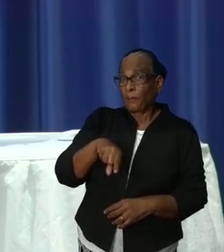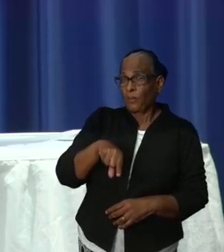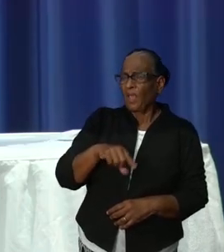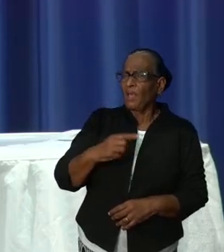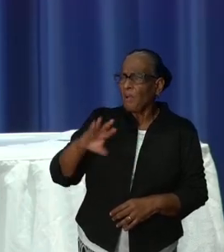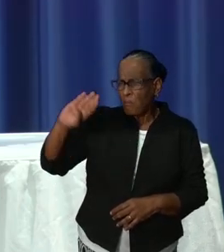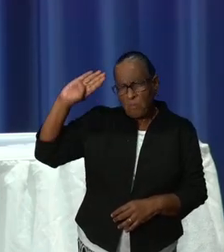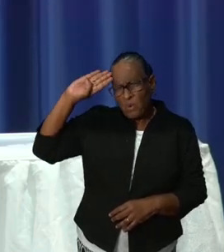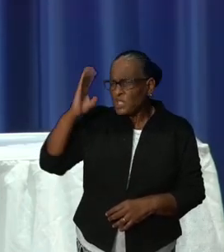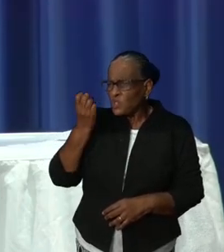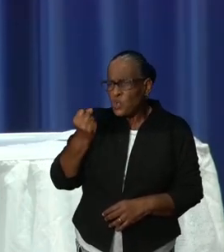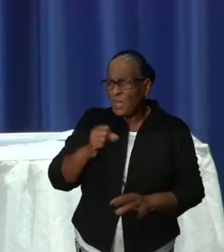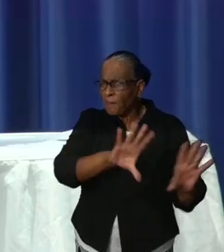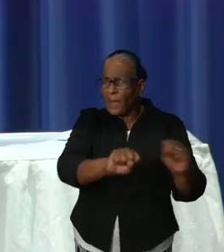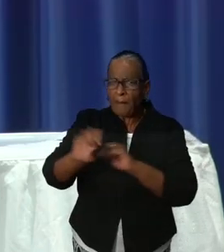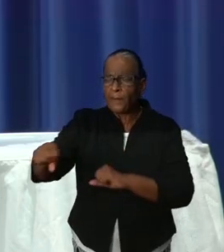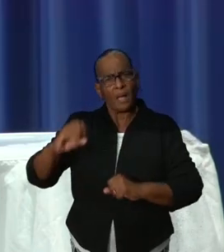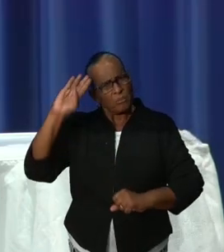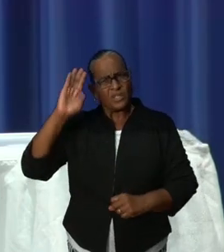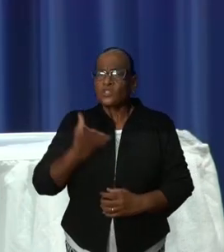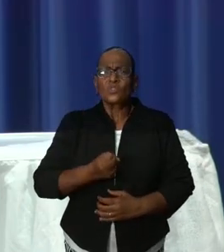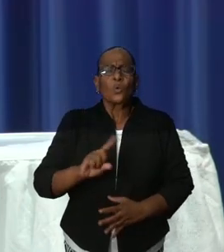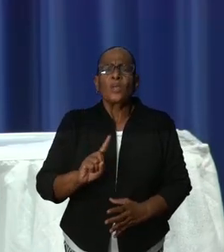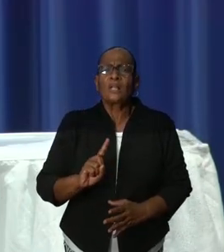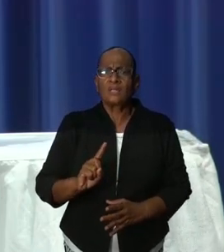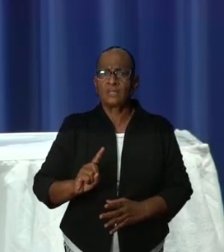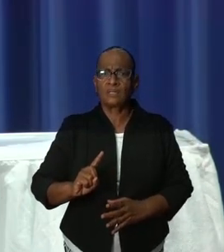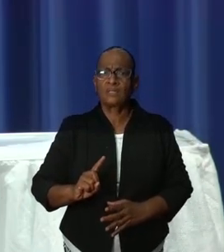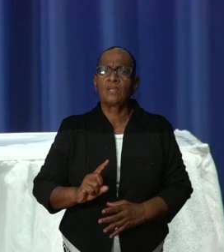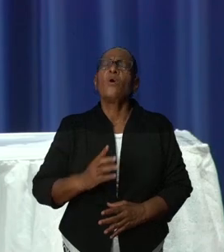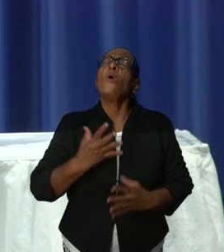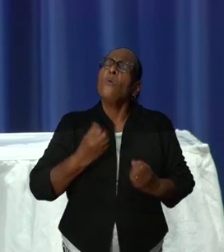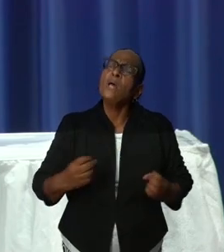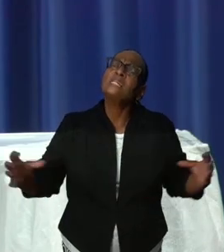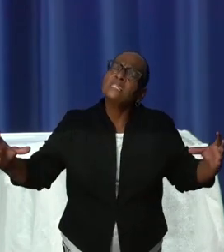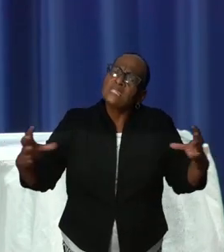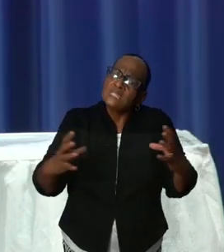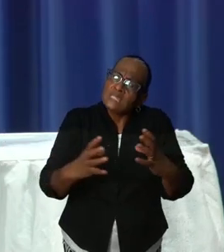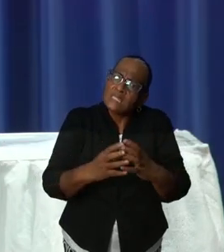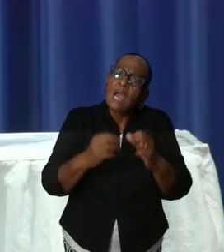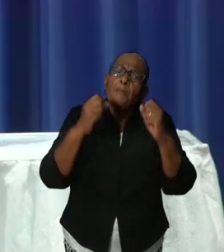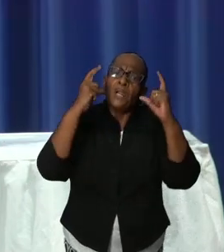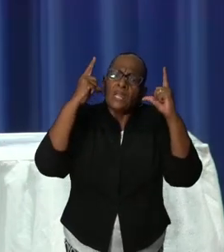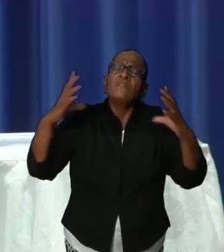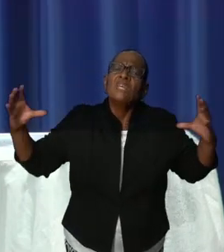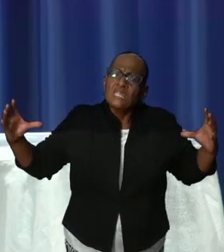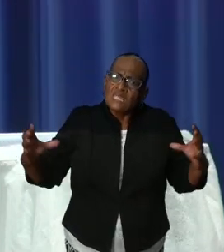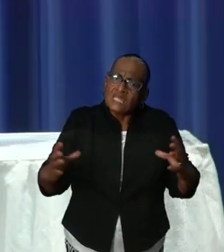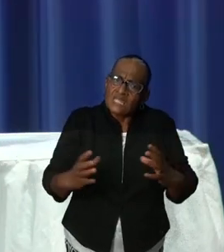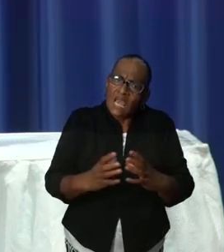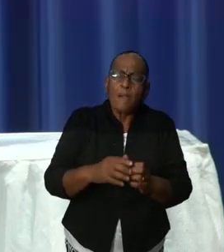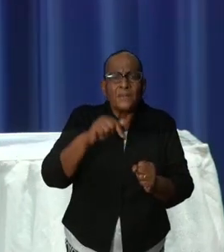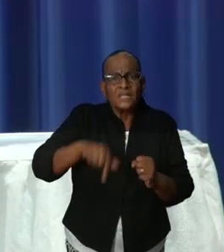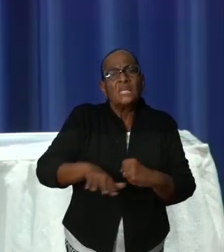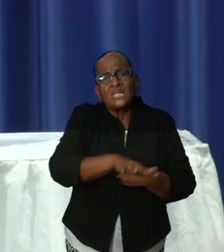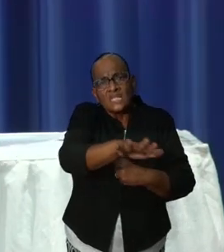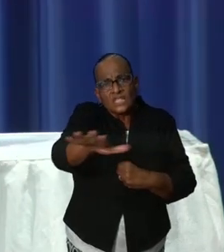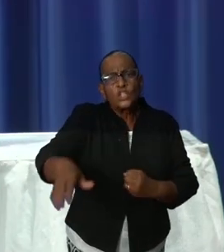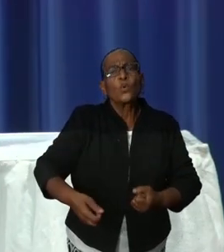doen. Wij willen samen met die samenleving deze situatie